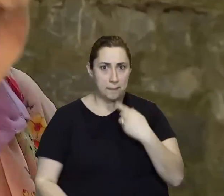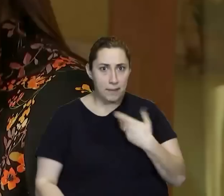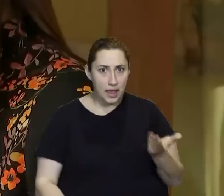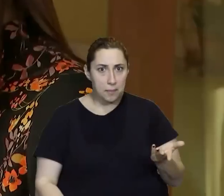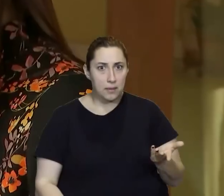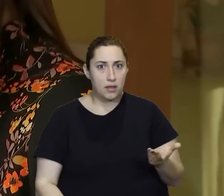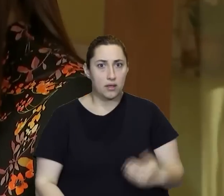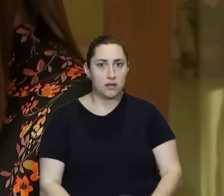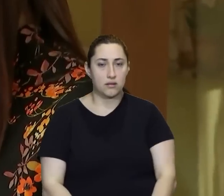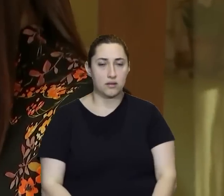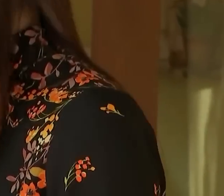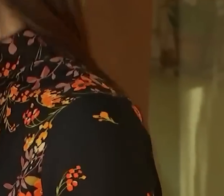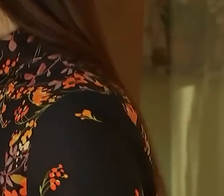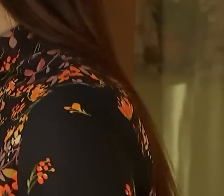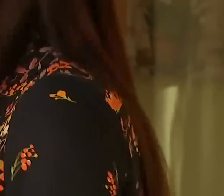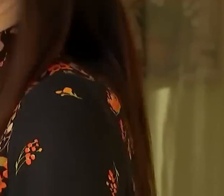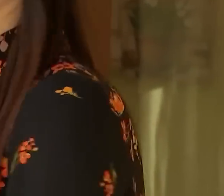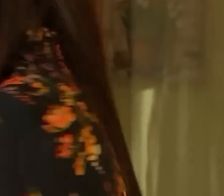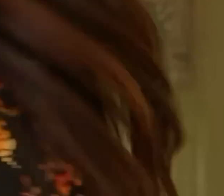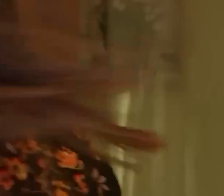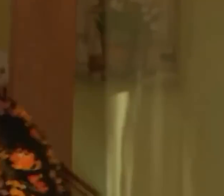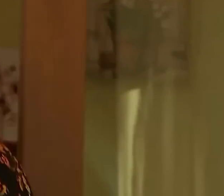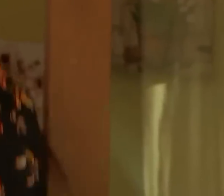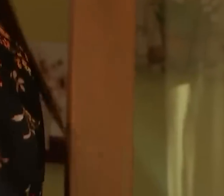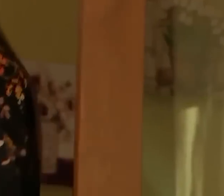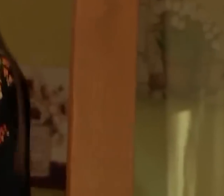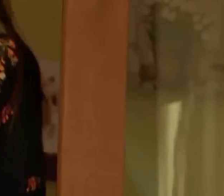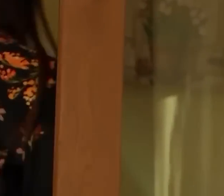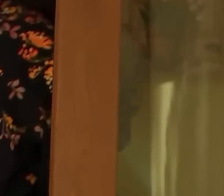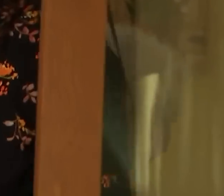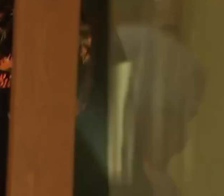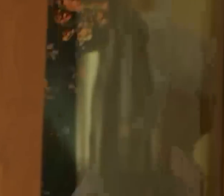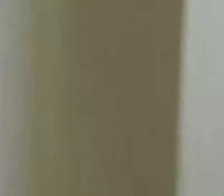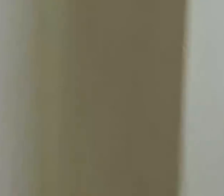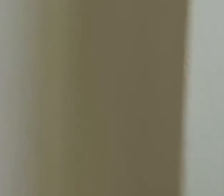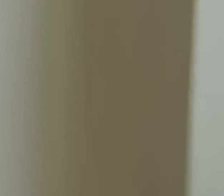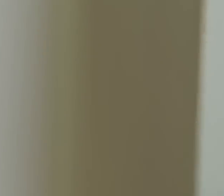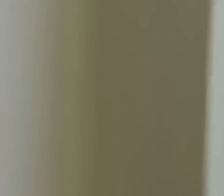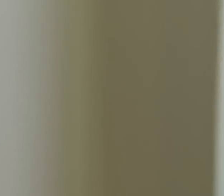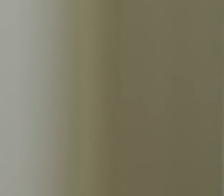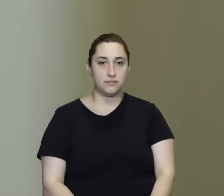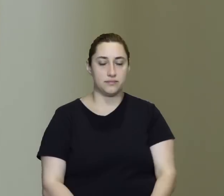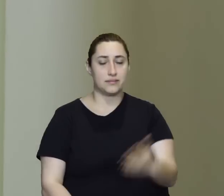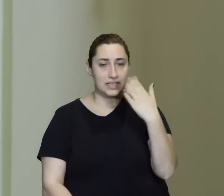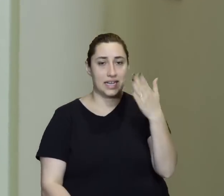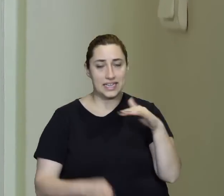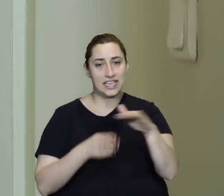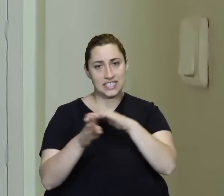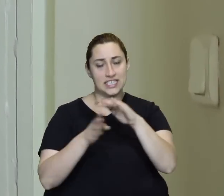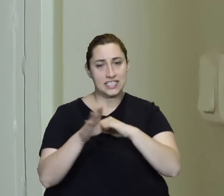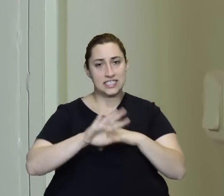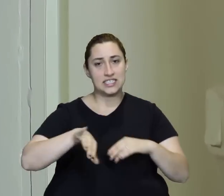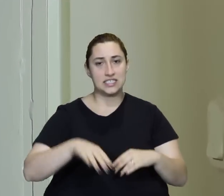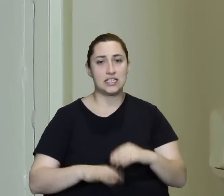ben kızım? Zehra şaşkınlaştı, sonra hızla peşine düştü. Gel, gel. Geç Fikriye teyze,